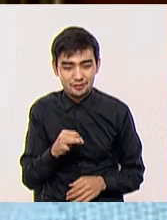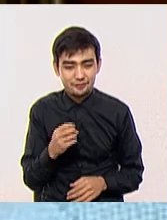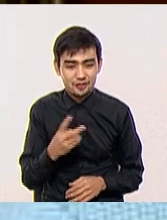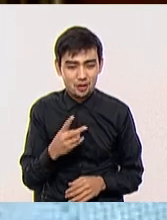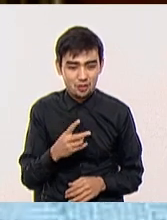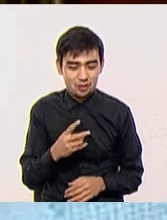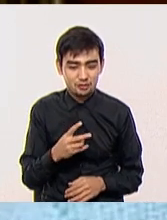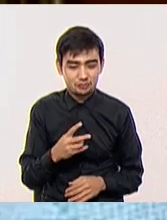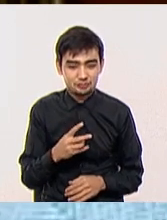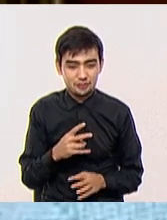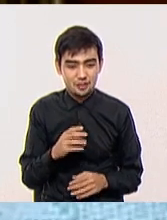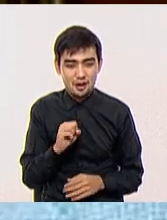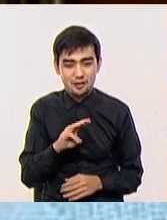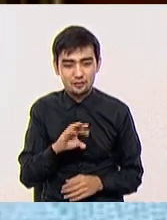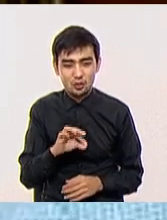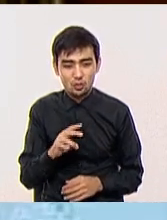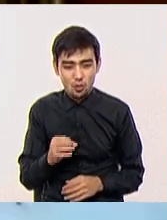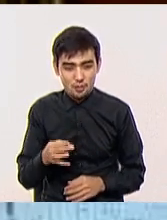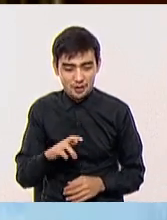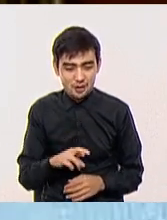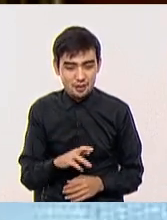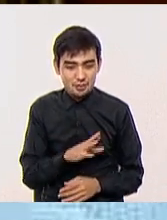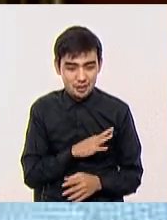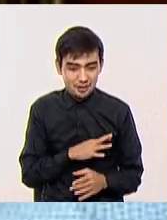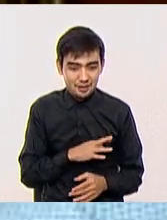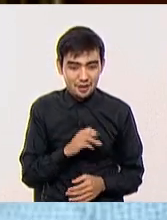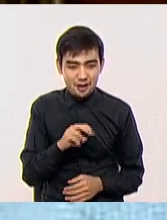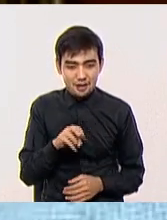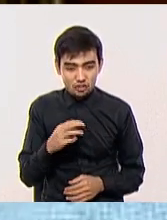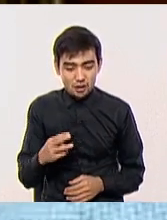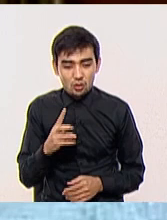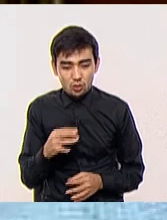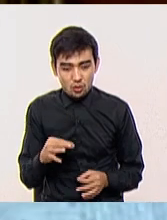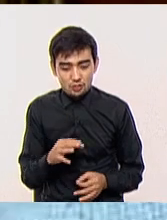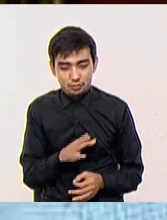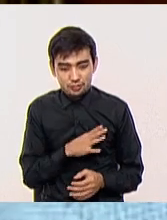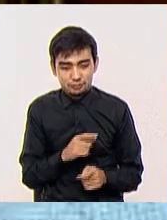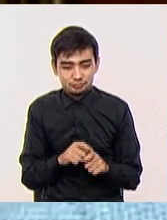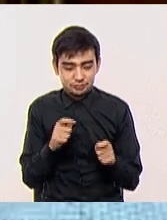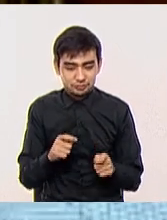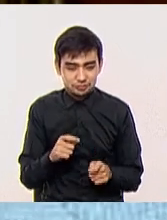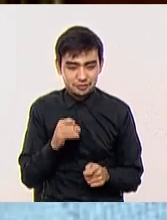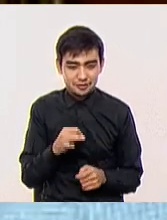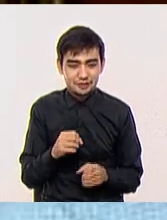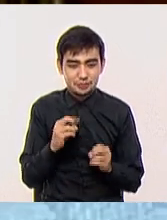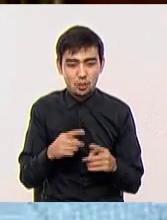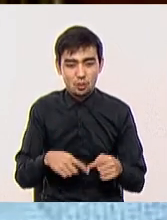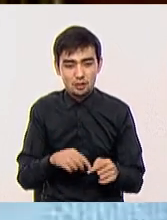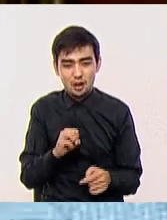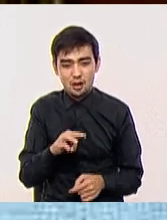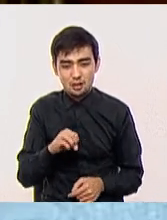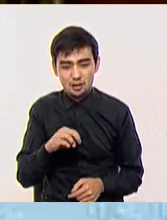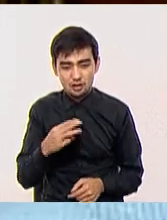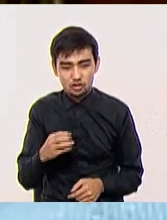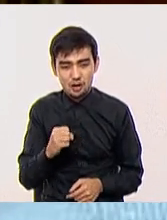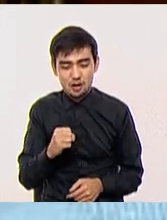втором съезде автономия провозглашена не была, автономия Алаш, но зато был создан как бы исполнительный орган Алаш-Орда, это